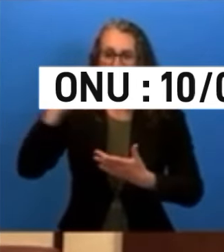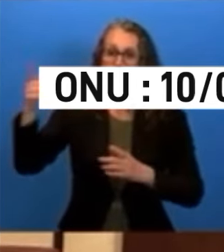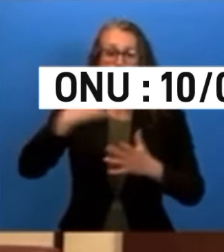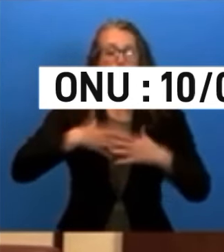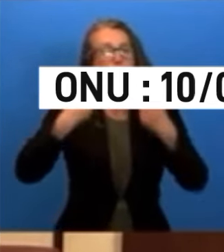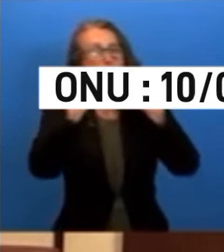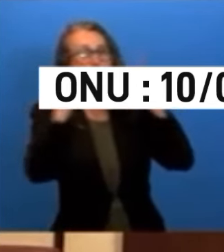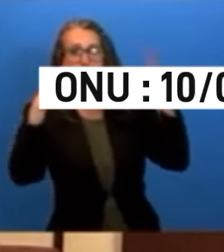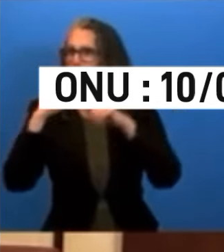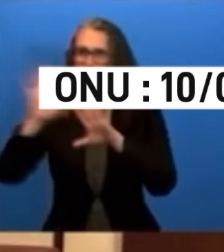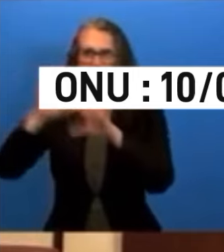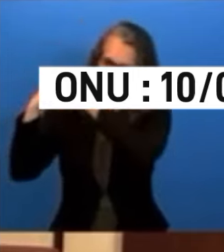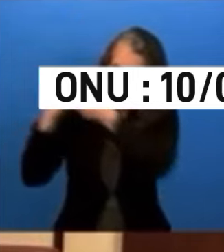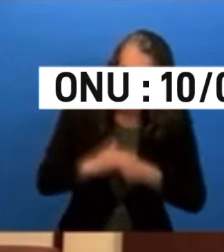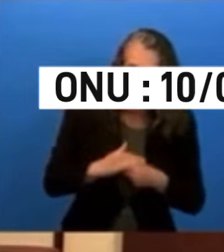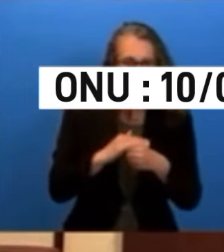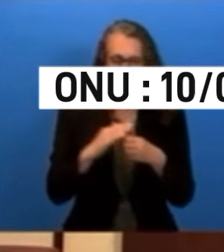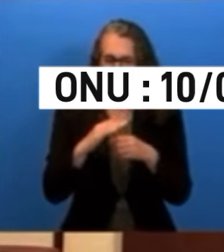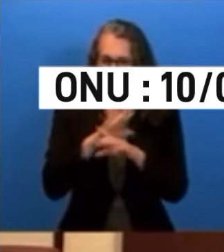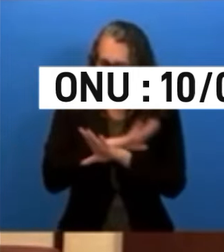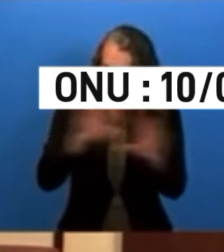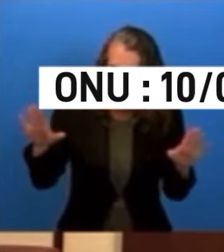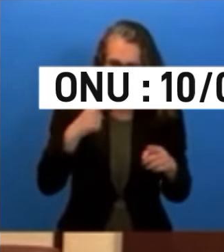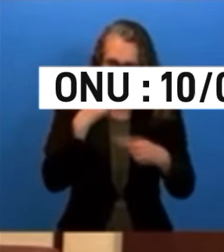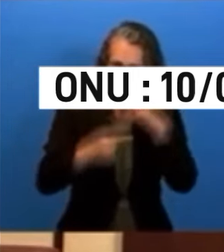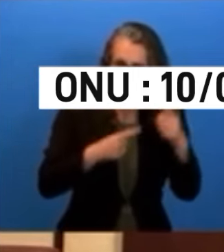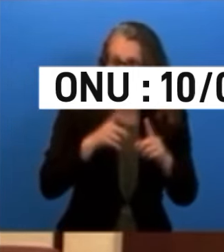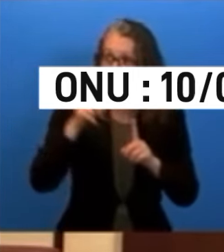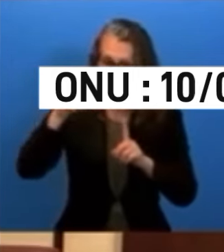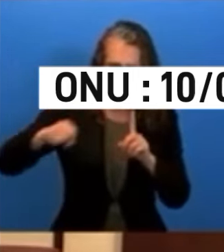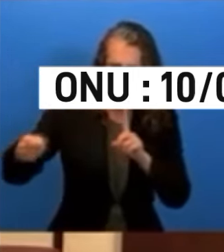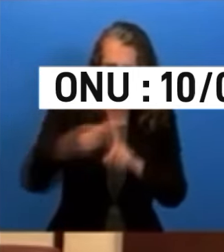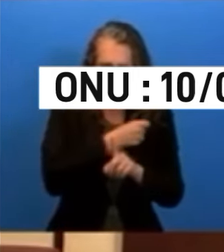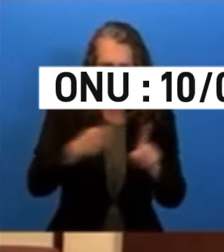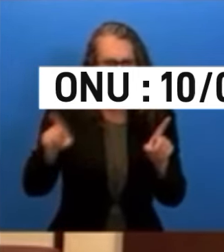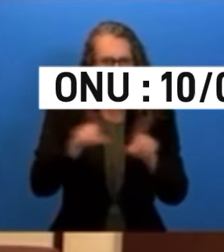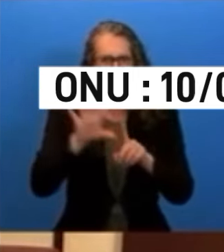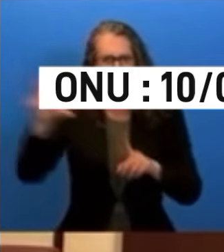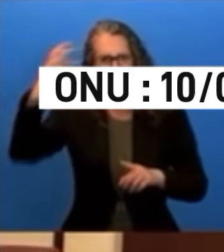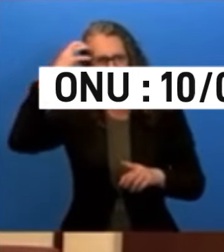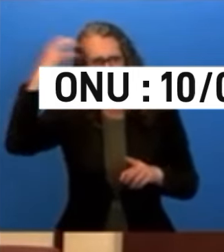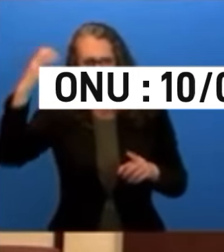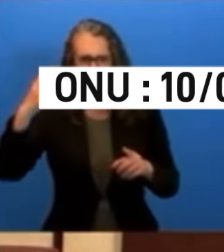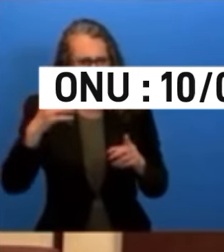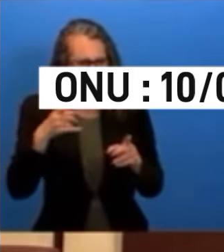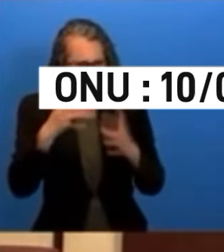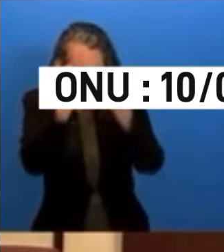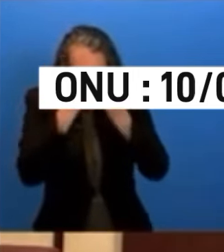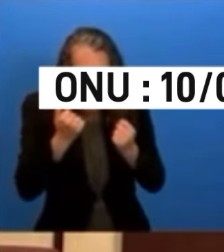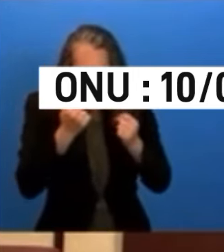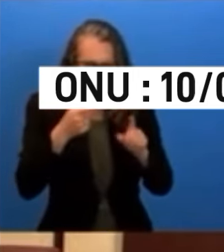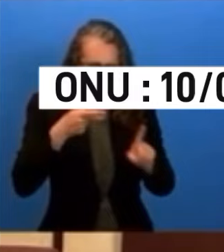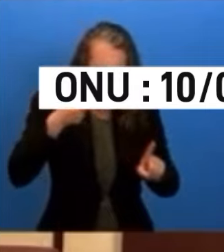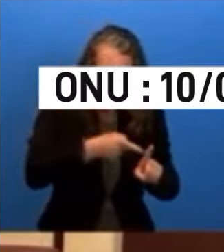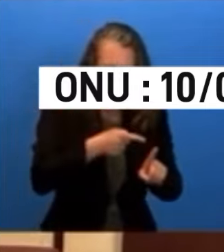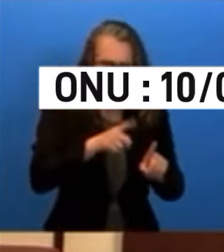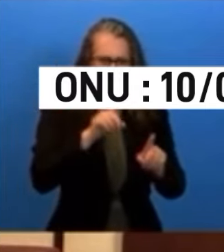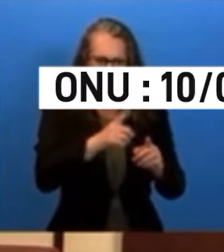من أصل قبائلي، وتحاول أن تسلبهم حقهم في أراضيهم في موطنهم